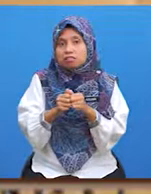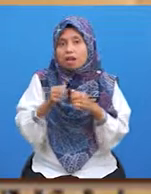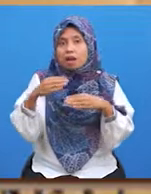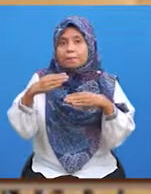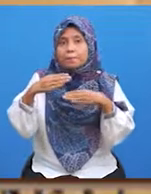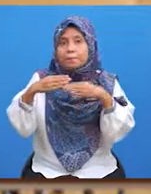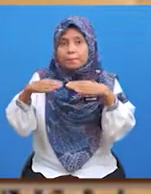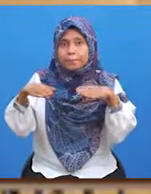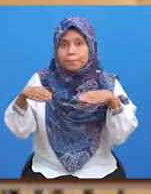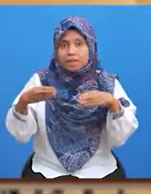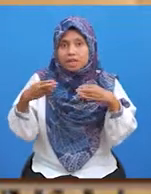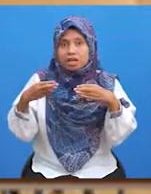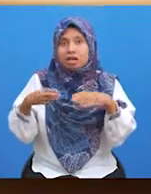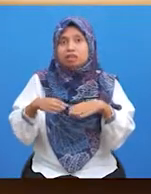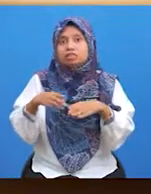binaan pendahuluan.